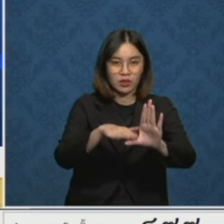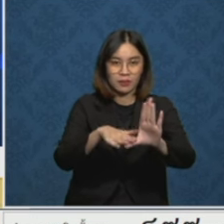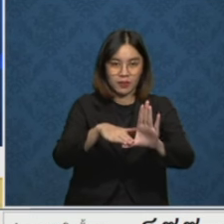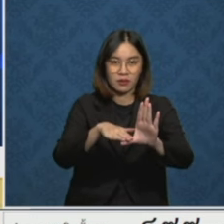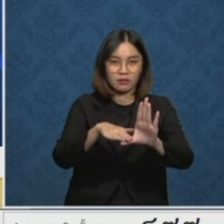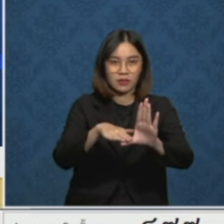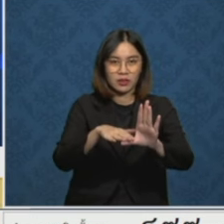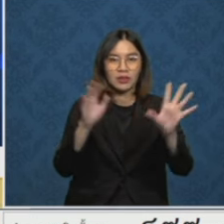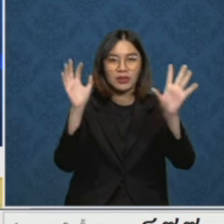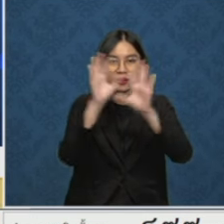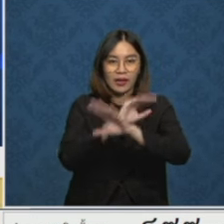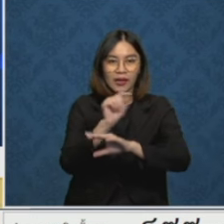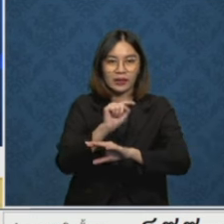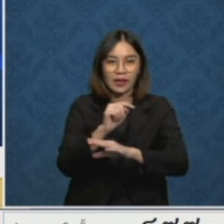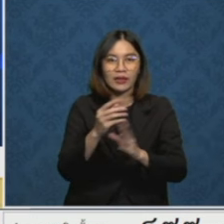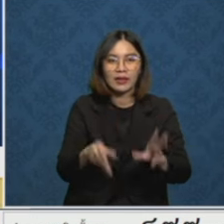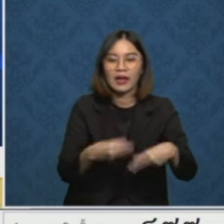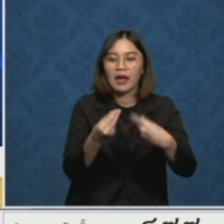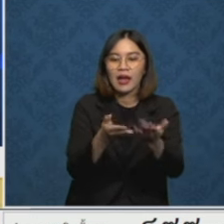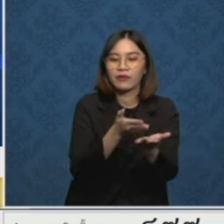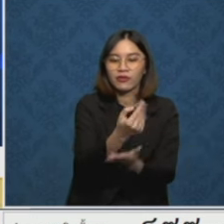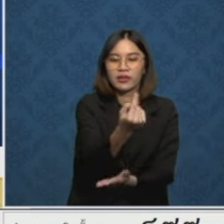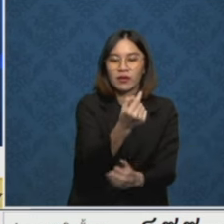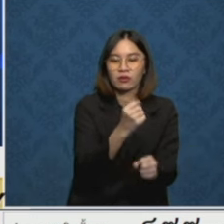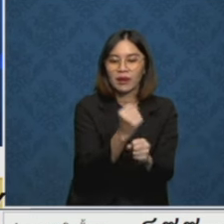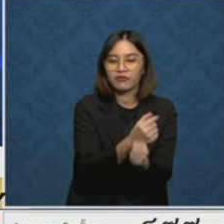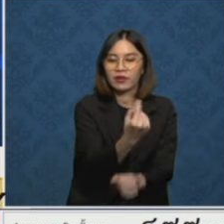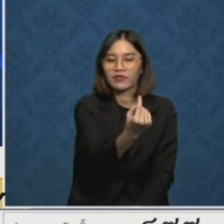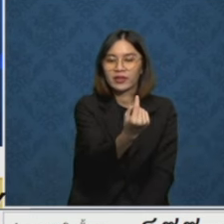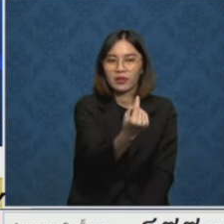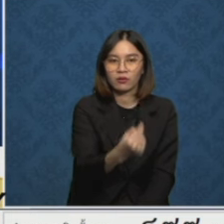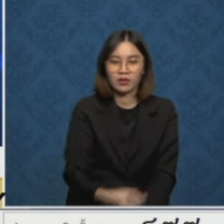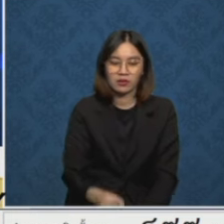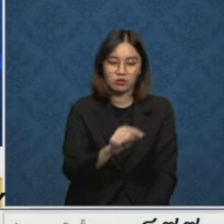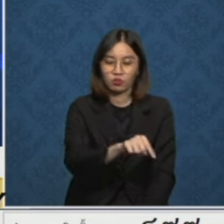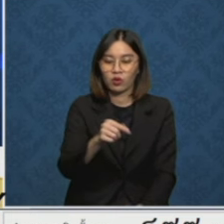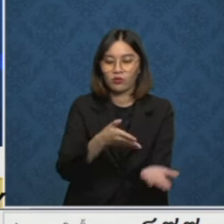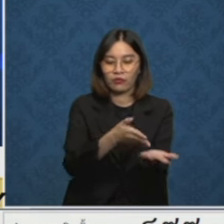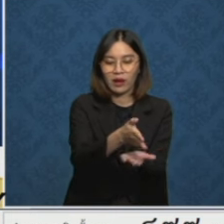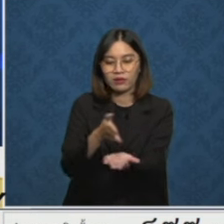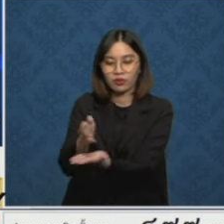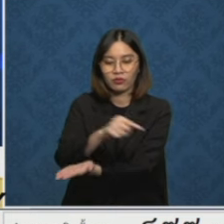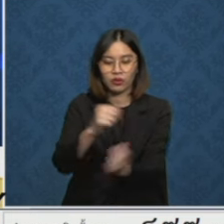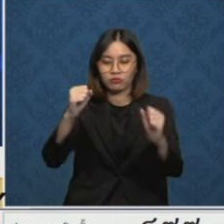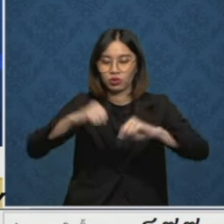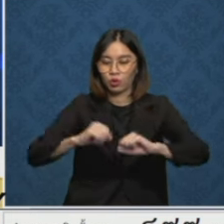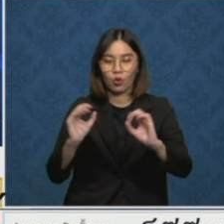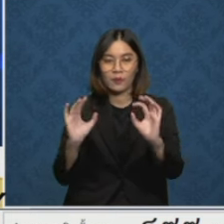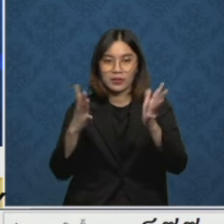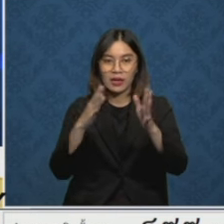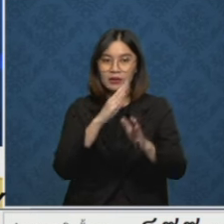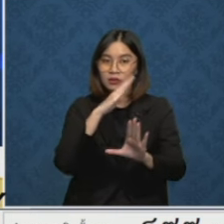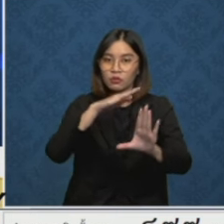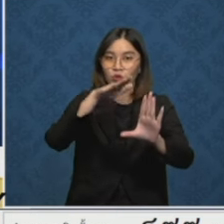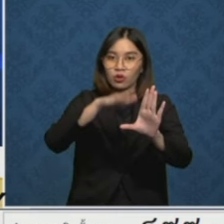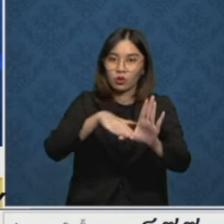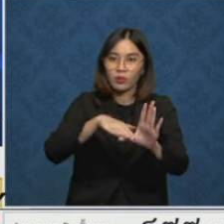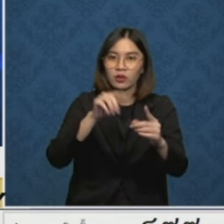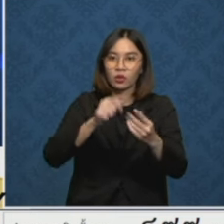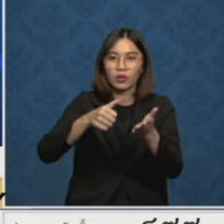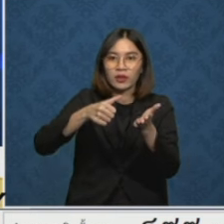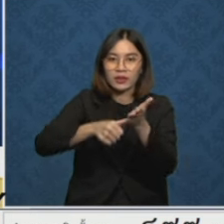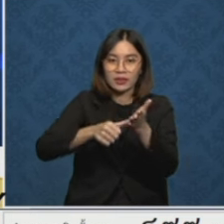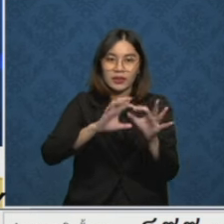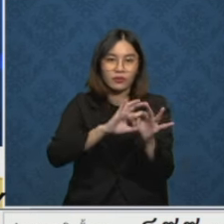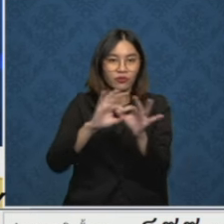มันก็ถือว่าเป็นการให้ฝ่ายเดียวนะคะเป็นการทำสัญญาฝ่ายเดียว แต่ถ้าถือว่าการลงทะเบียนเนี่ยเป็นการก่อหนี้